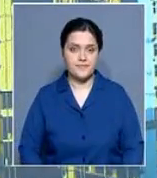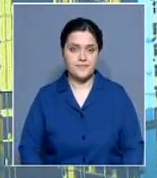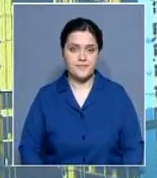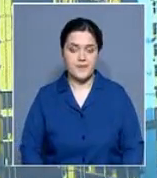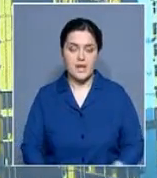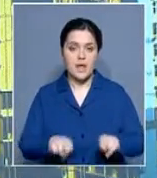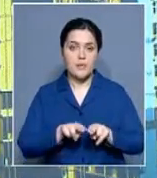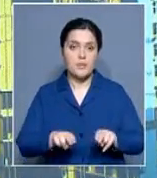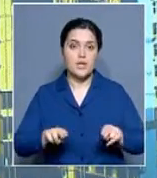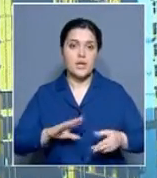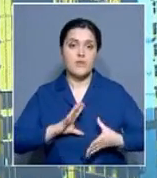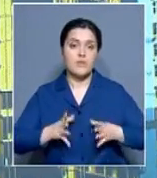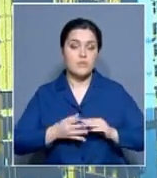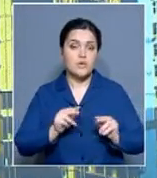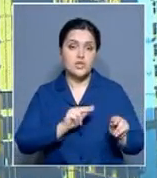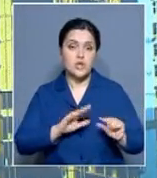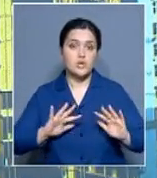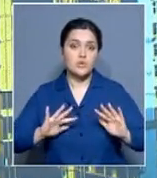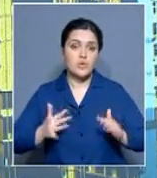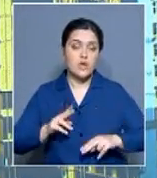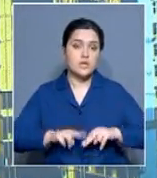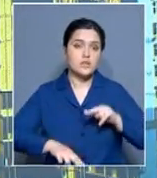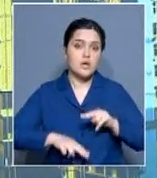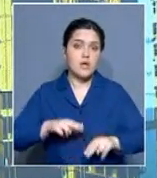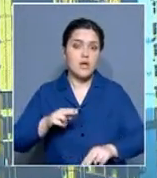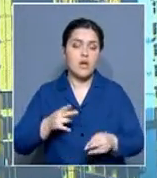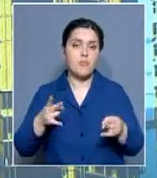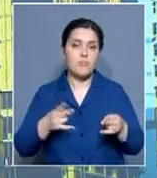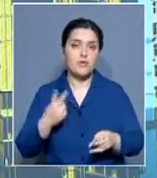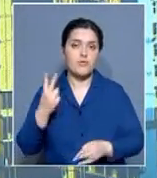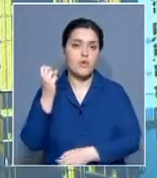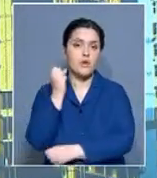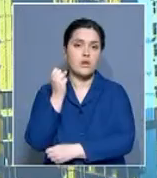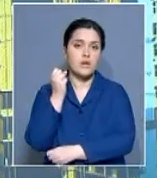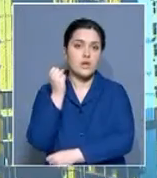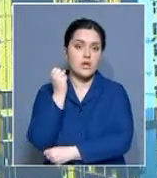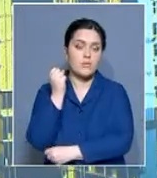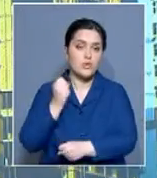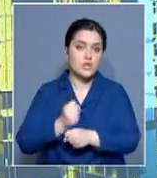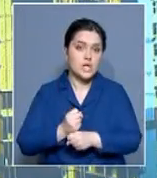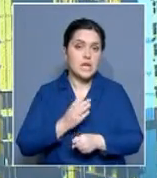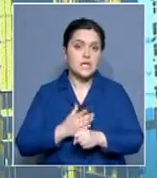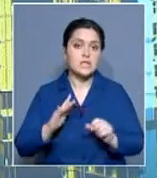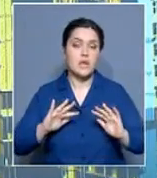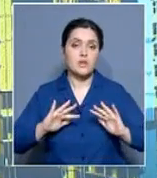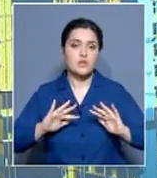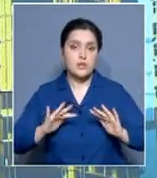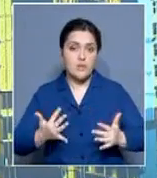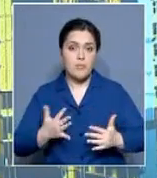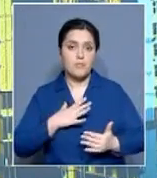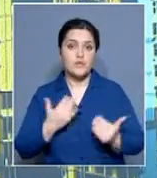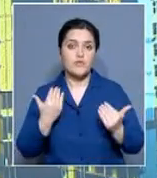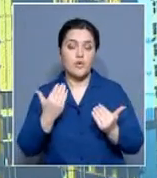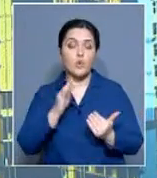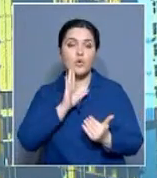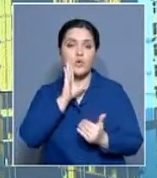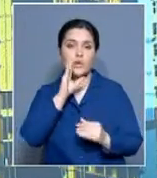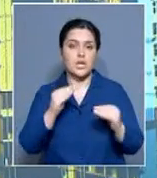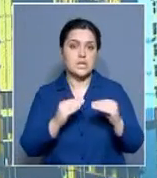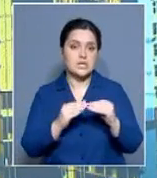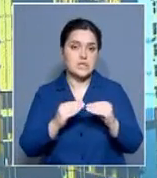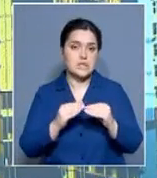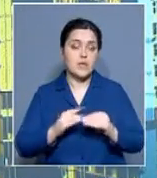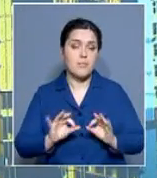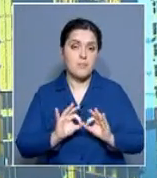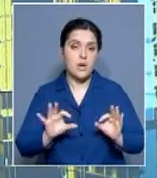Между тем, в Петропавловске в результате несчастного случая на строительном объекте пострадали 22 рабочих. Происшествие произошло сегодня около